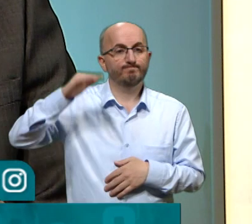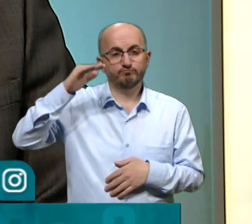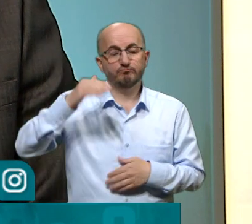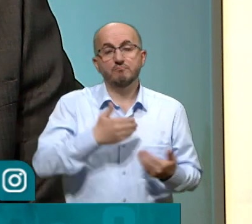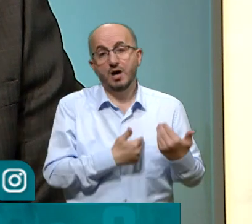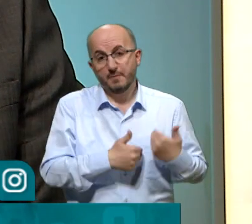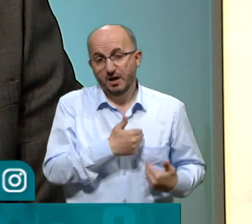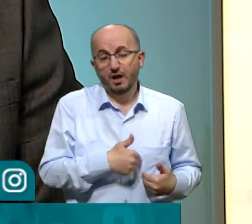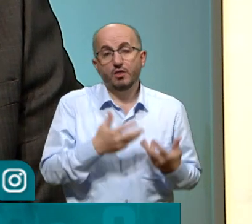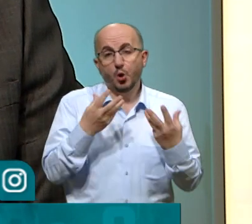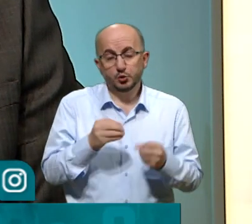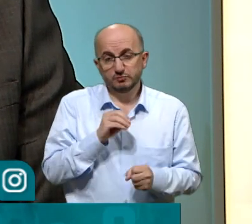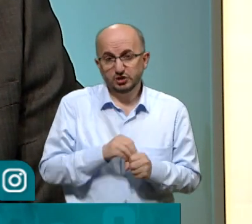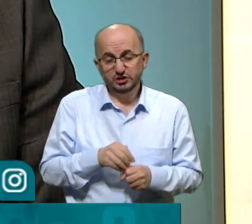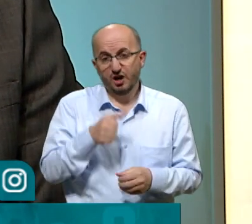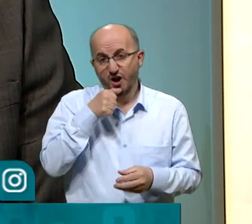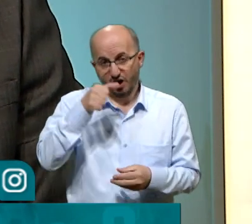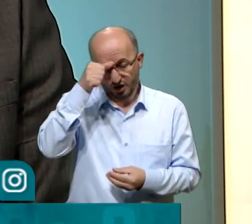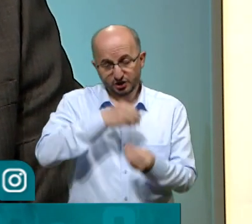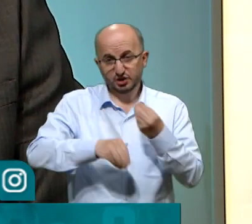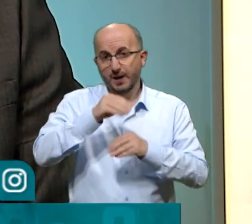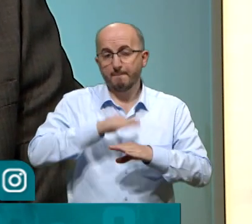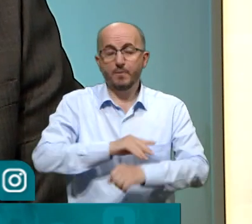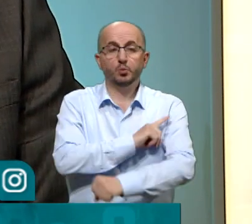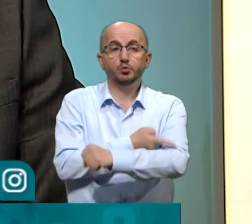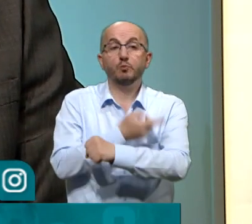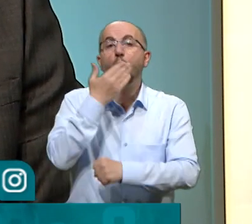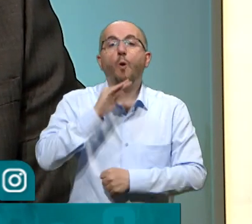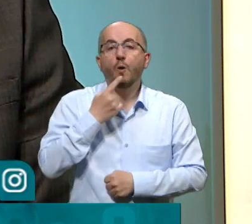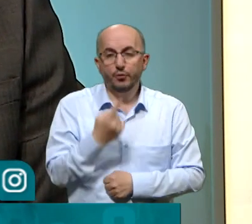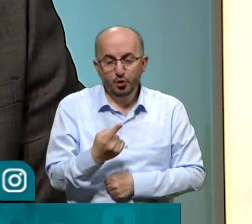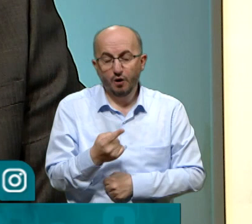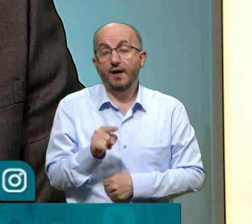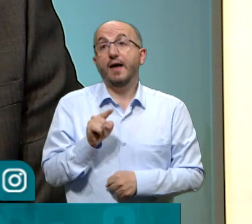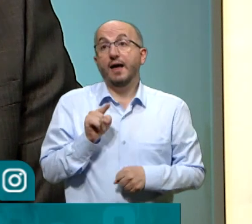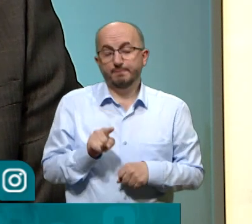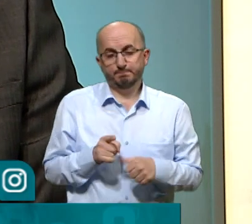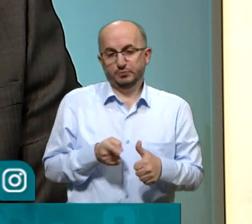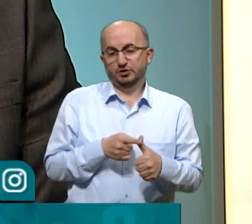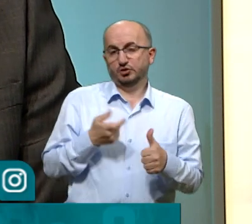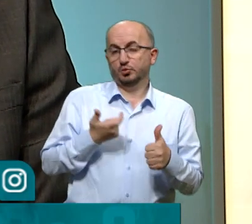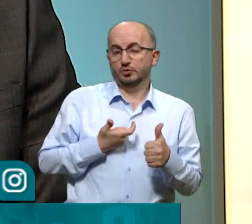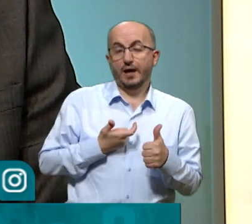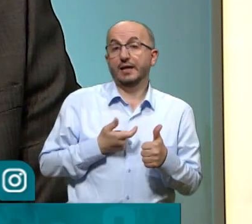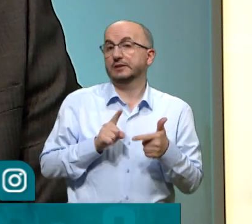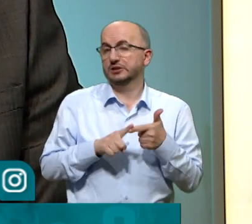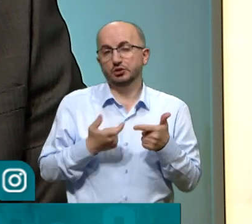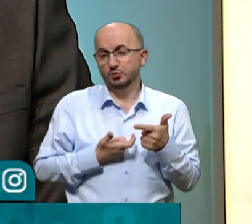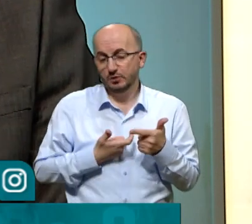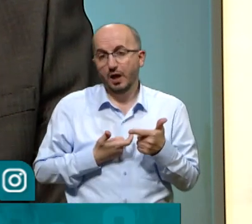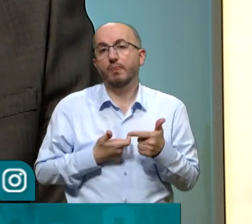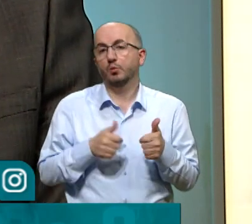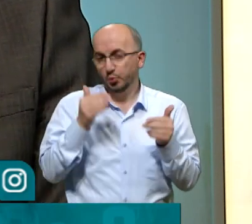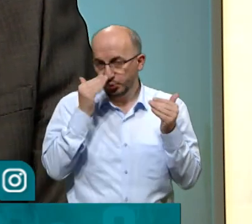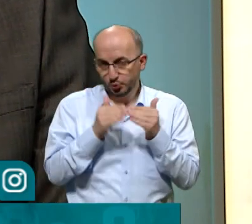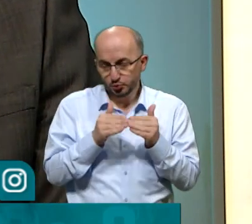ve baypasta geçirdiği için orada Hac yapma imkanım yok diyor gayrı kadar o zaman Demek ki birinci şart Nedir veya ikinci Şartları